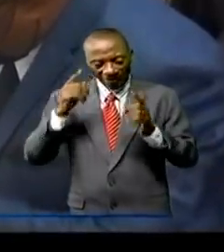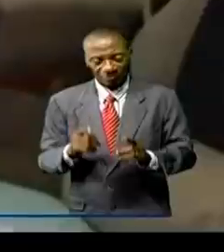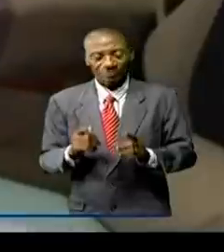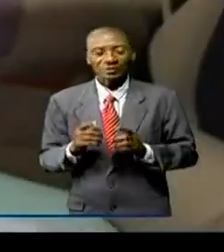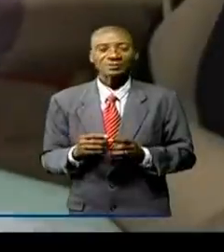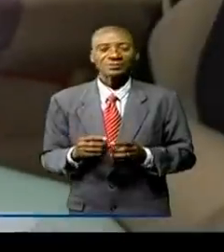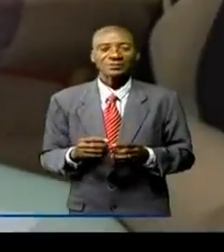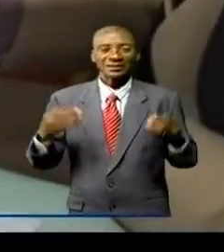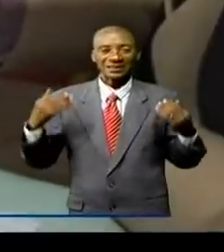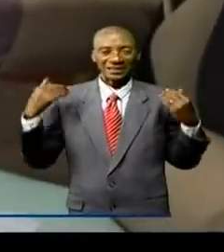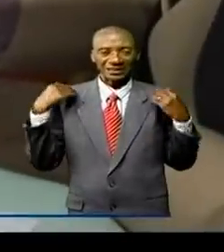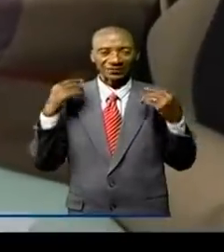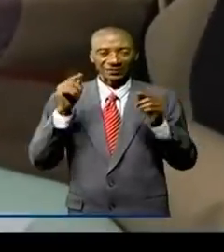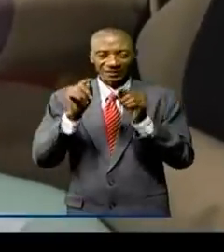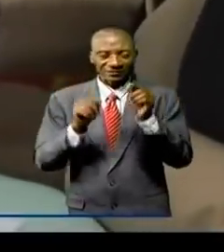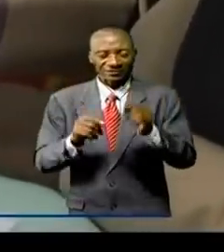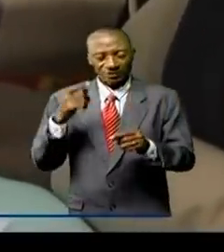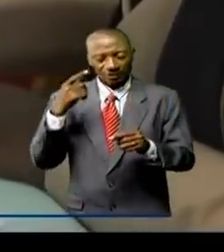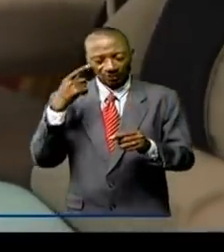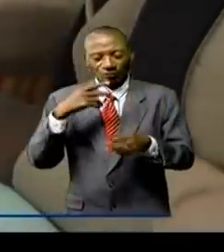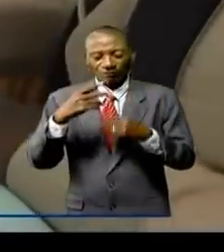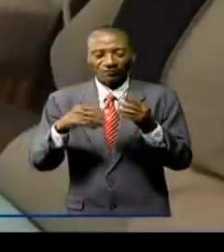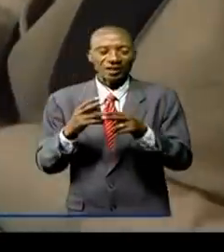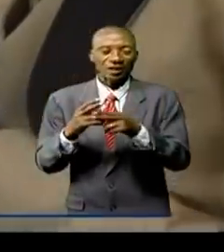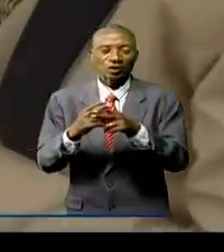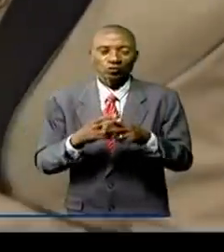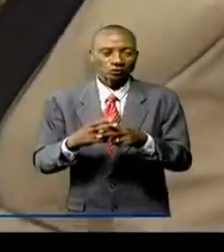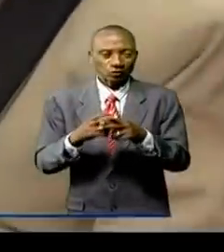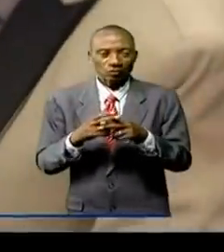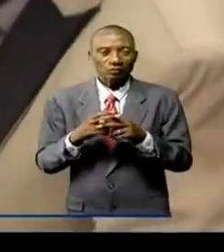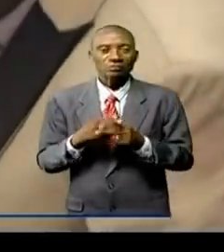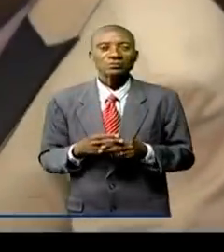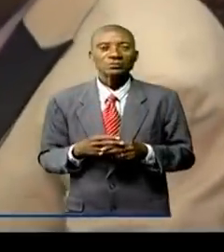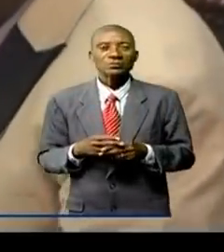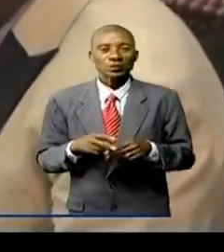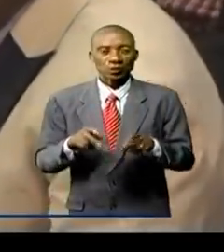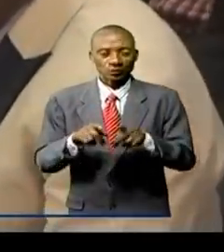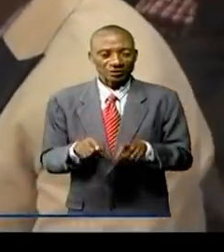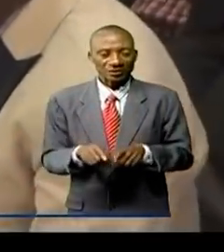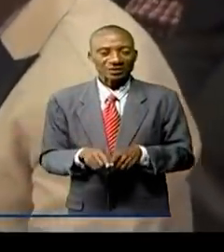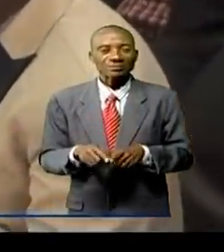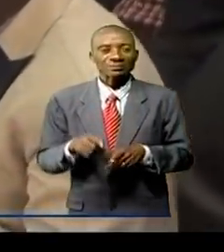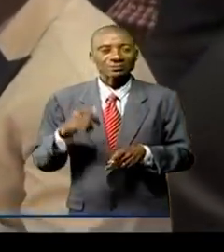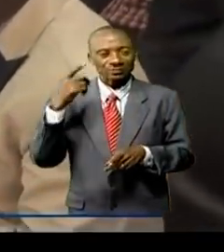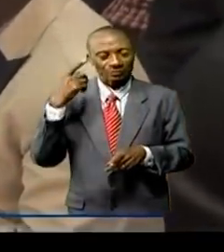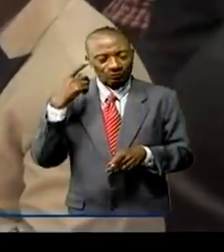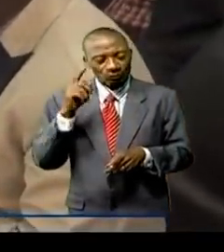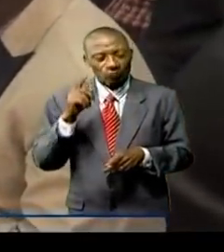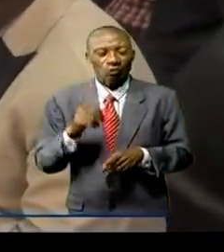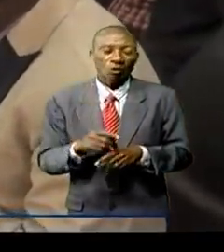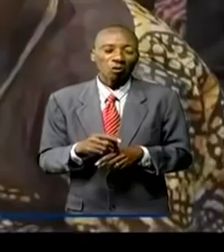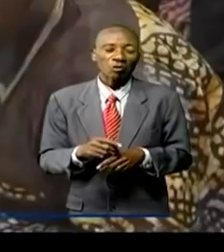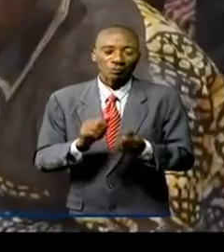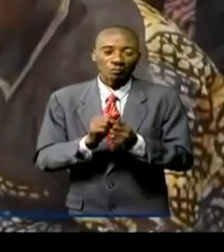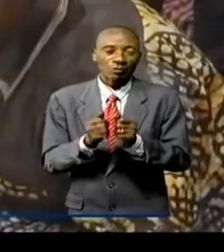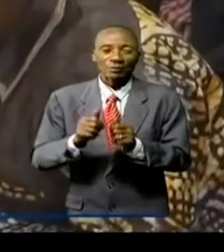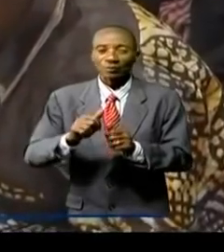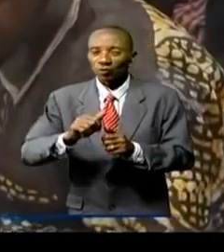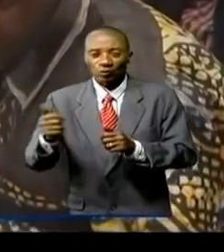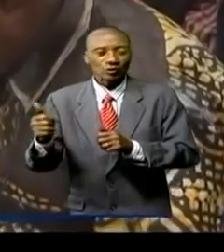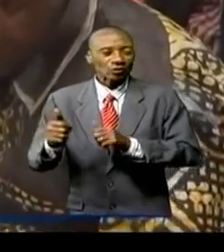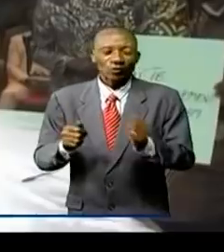division de recouvrement de contrôle et ordonnancement de recettes administratives, recettes domaniales et recettes